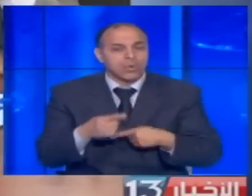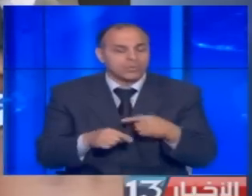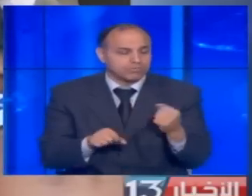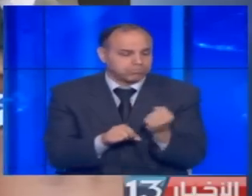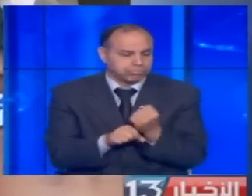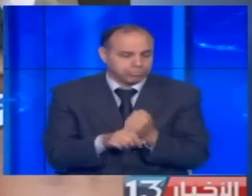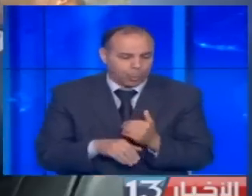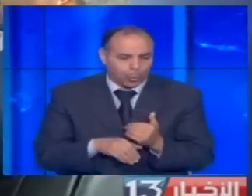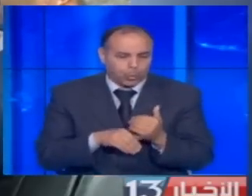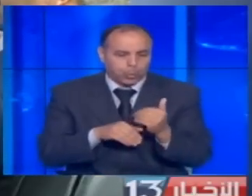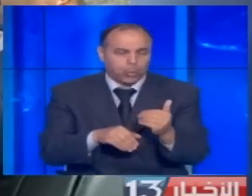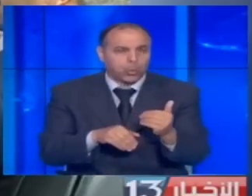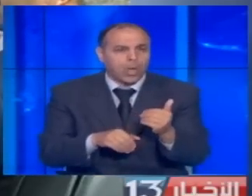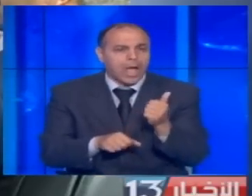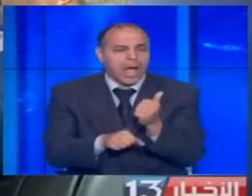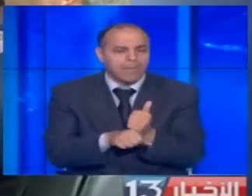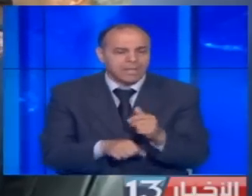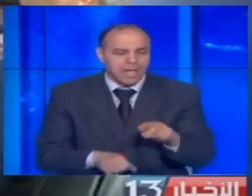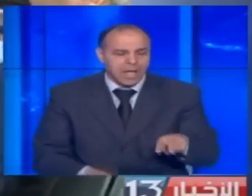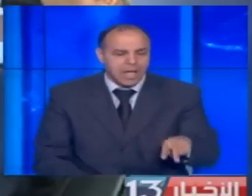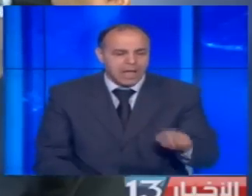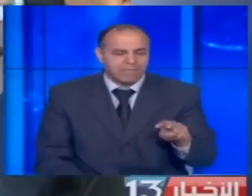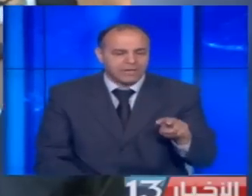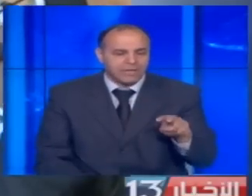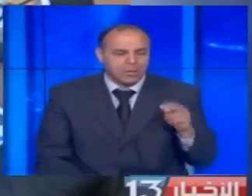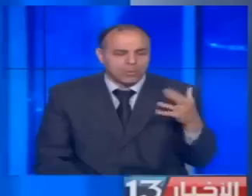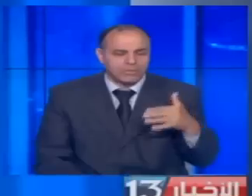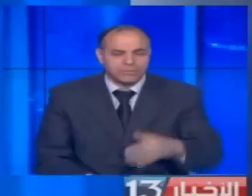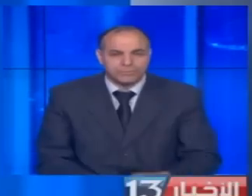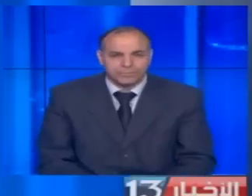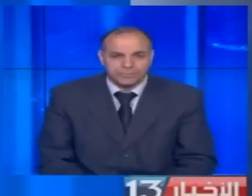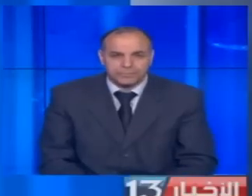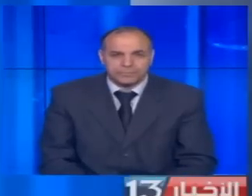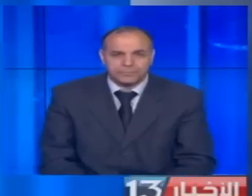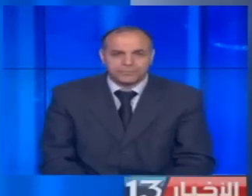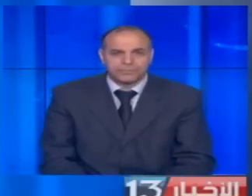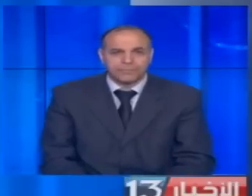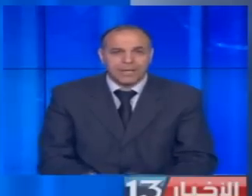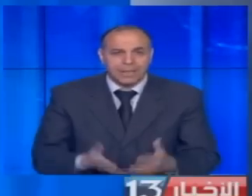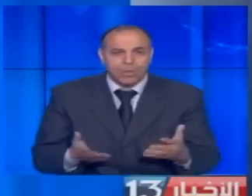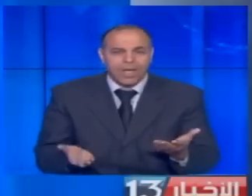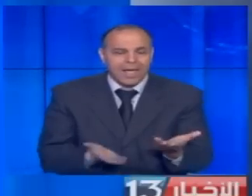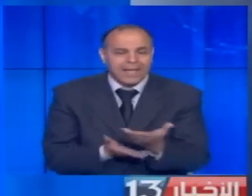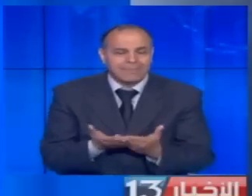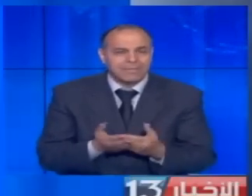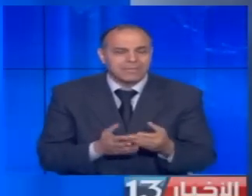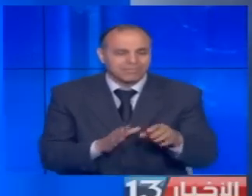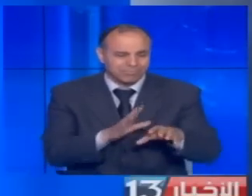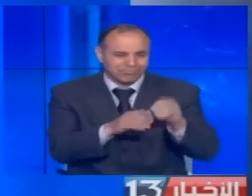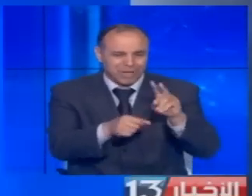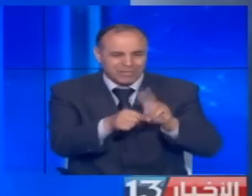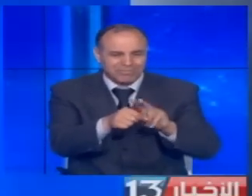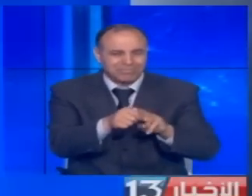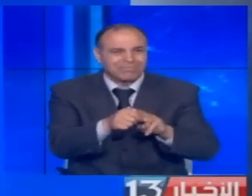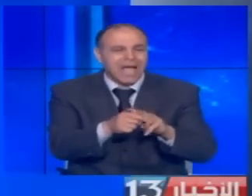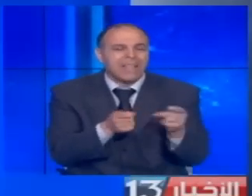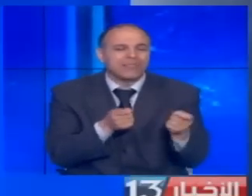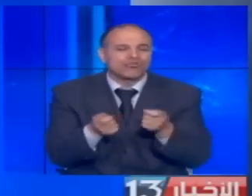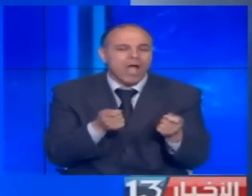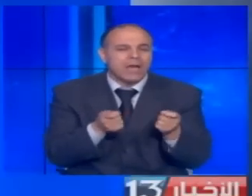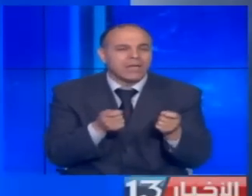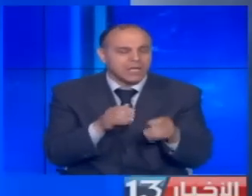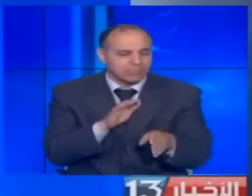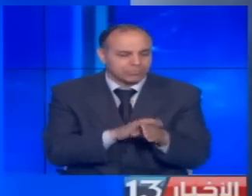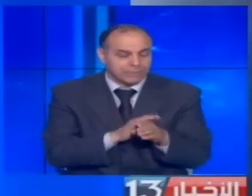بها الى حدود سنه خمسه وعشرين والفين اصبحت خدمه استخراج السجل التجارى